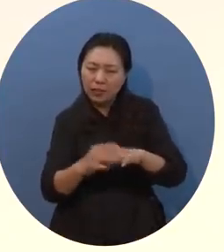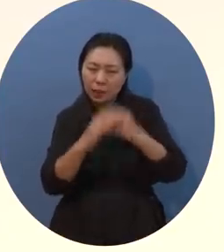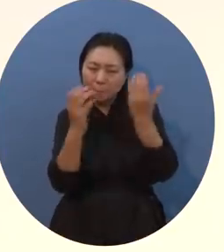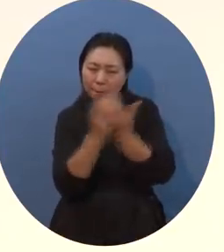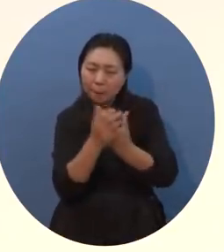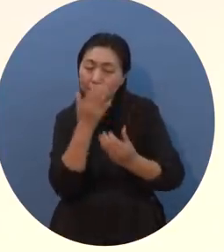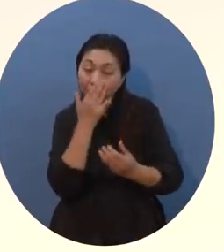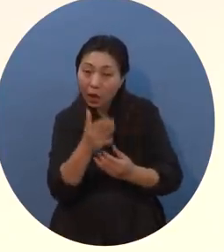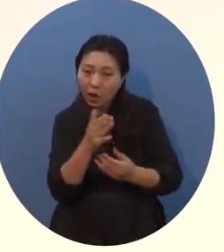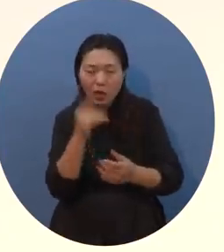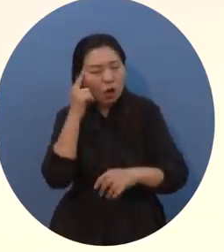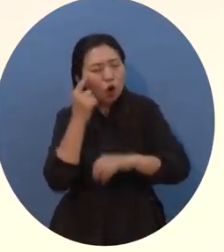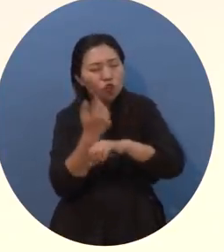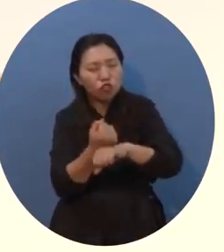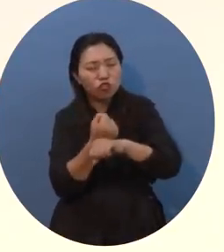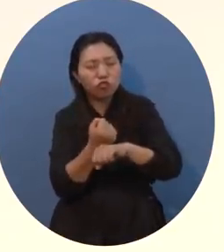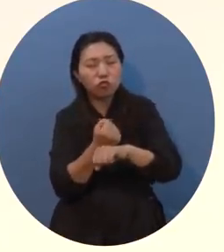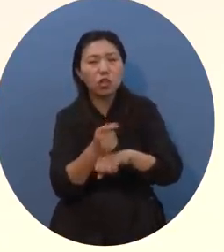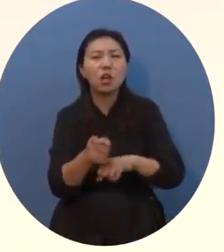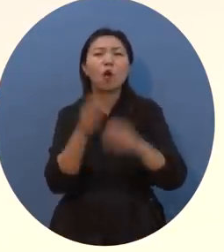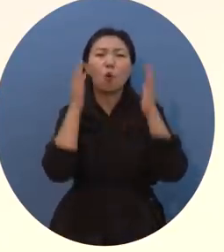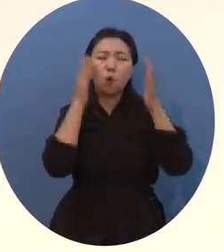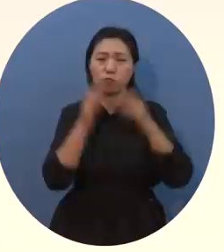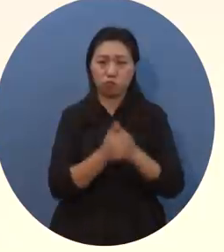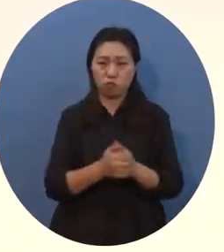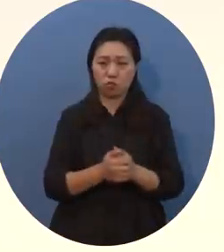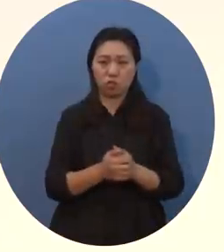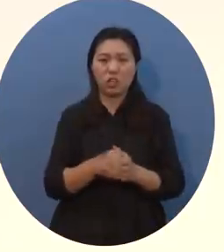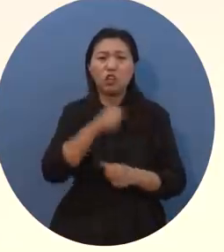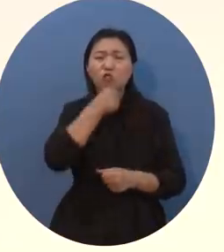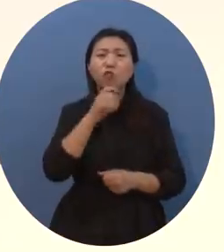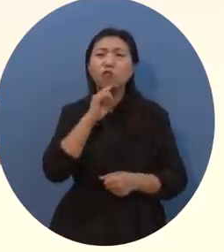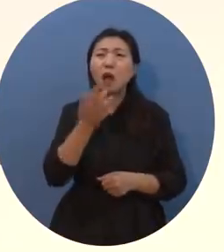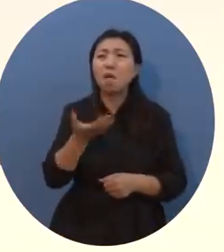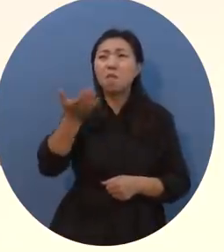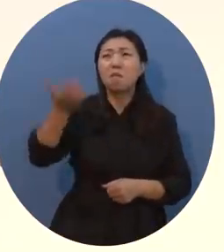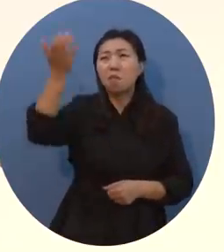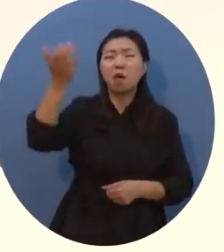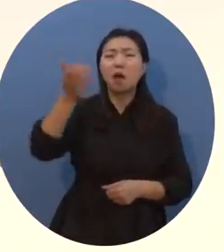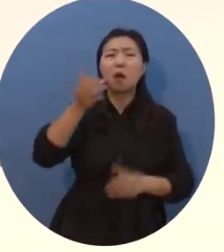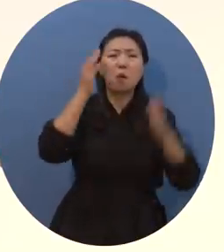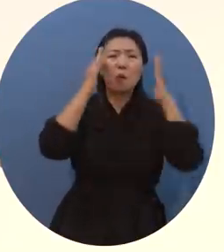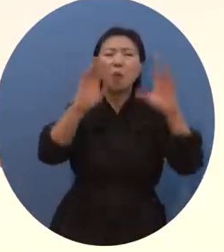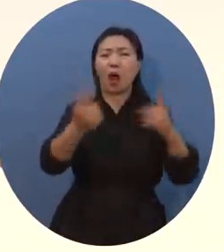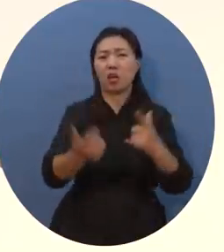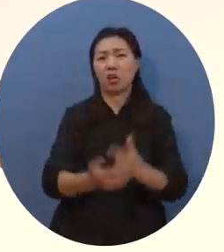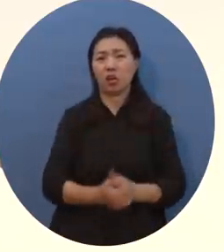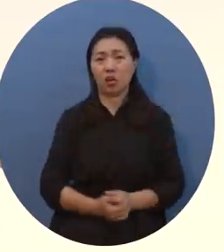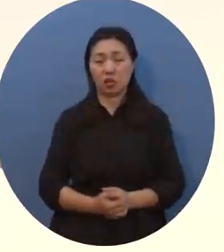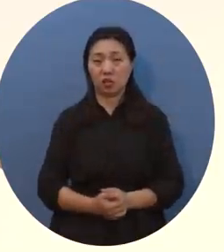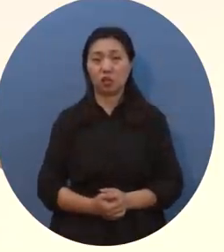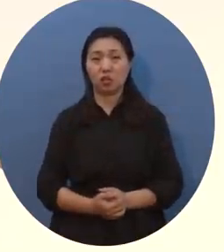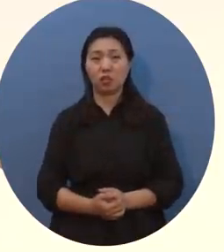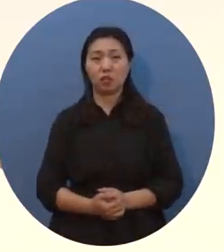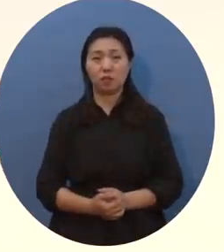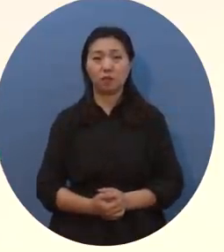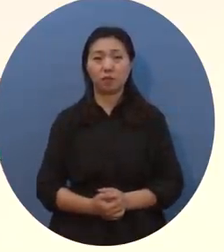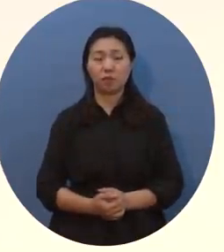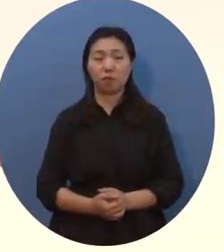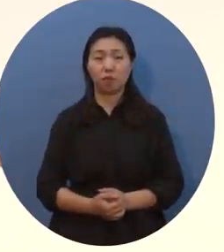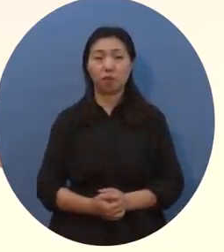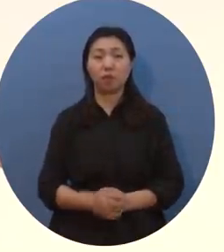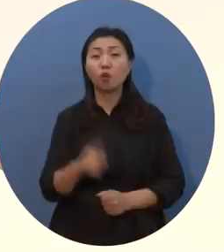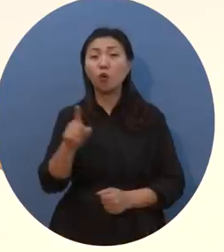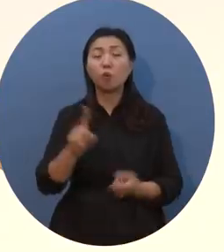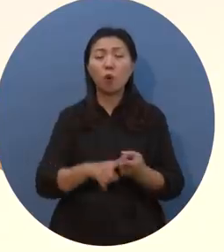것 자체가 공부지 그저 성적만 올라가는 게 공부가 아니다. 그럼